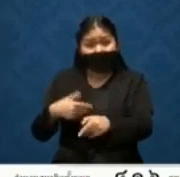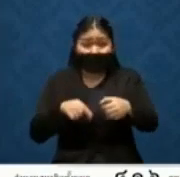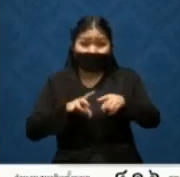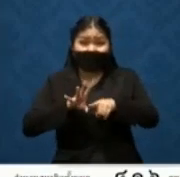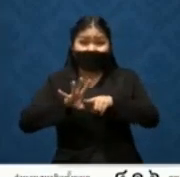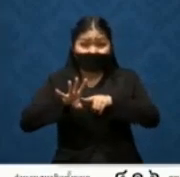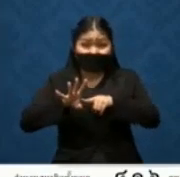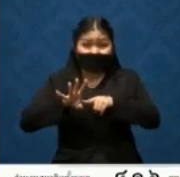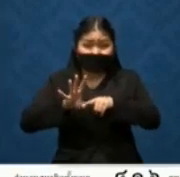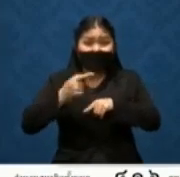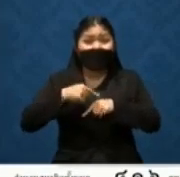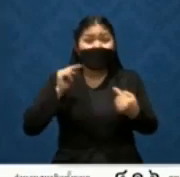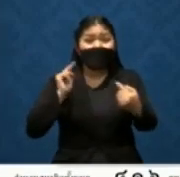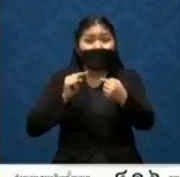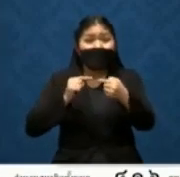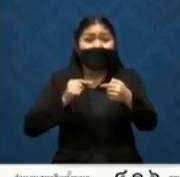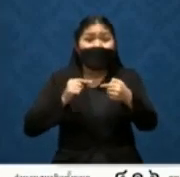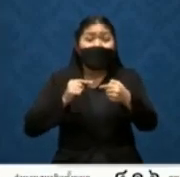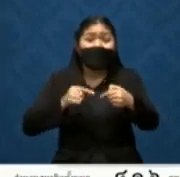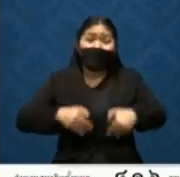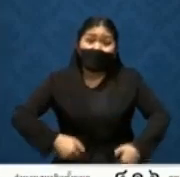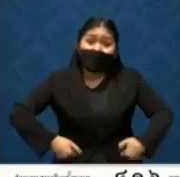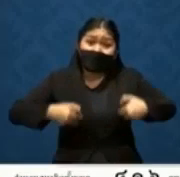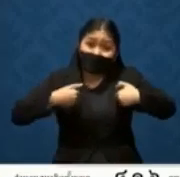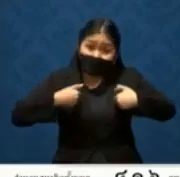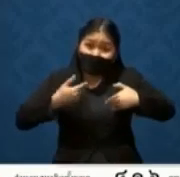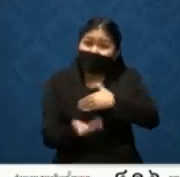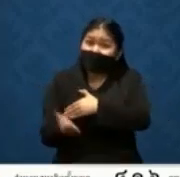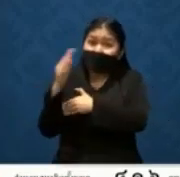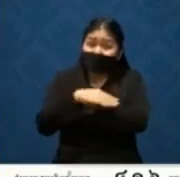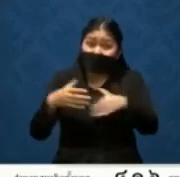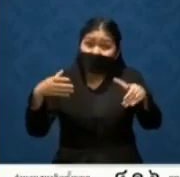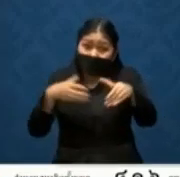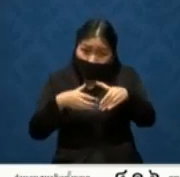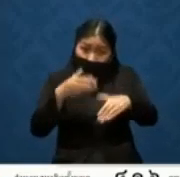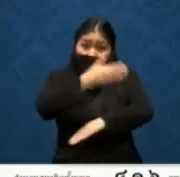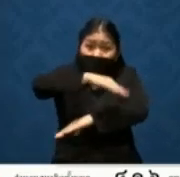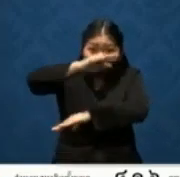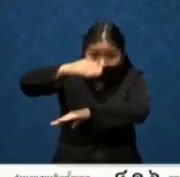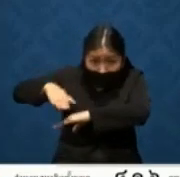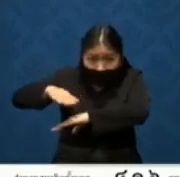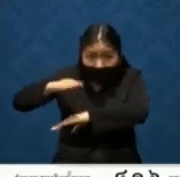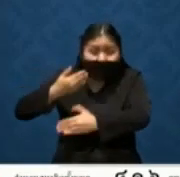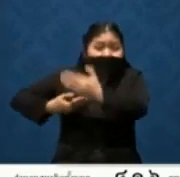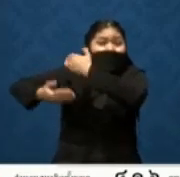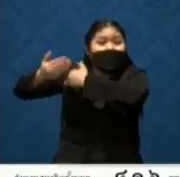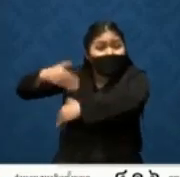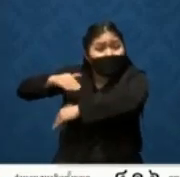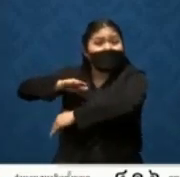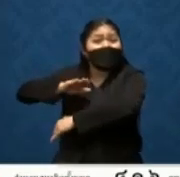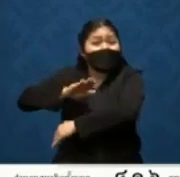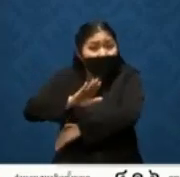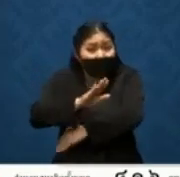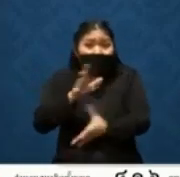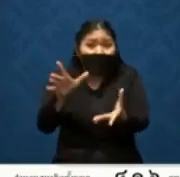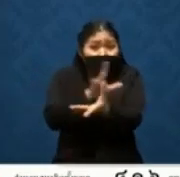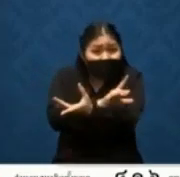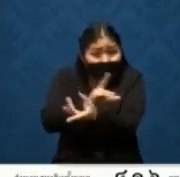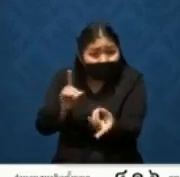4ใช้ในวิถีชีวิตกลุ่มชาติพันธุ์ใช้ในวิถีชีวิตดั้งเดิมในวิถีชีวิต